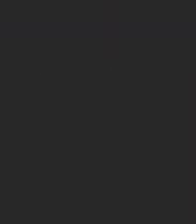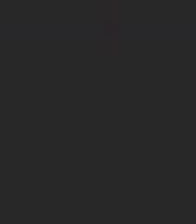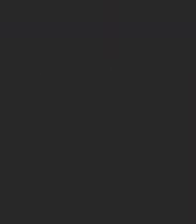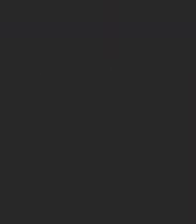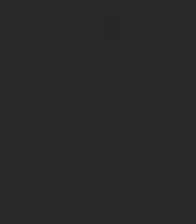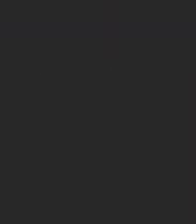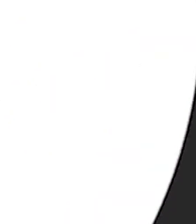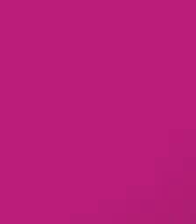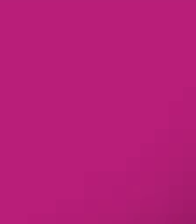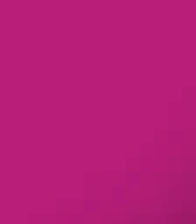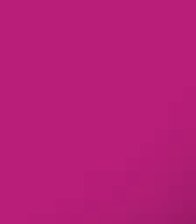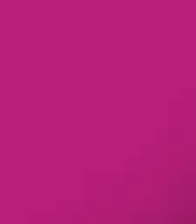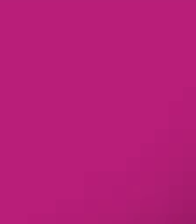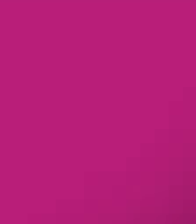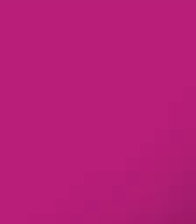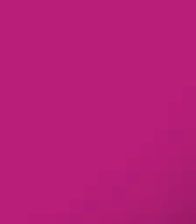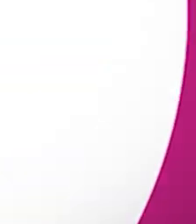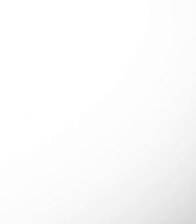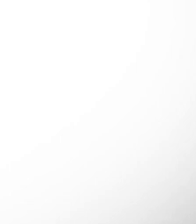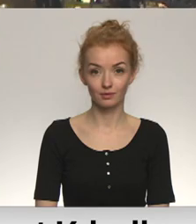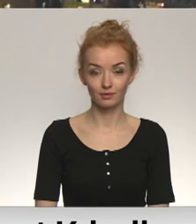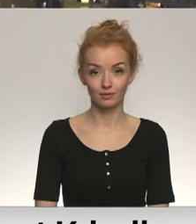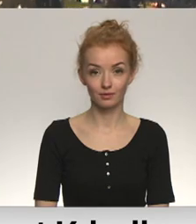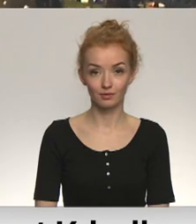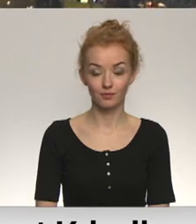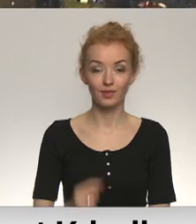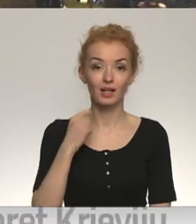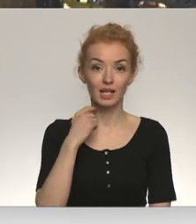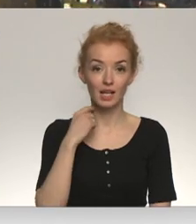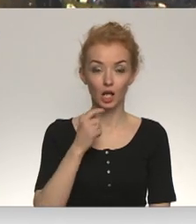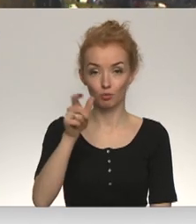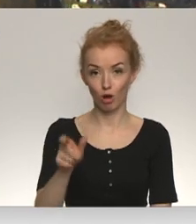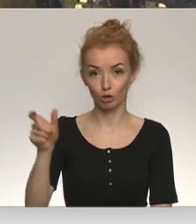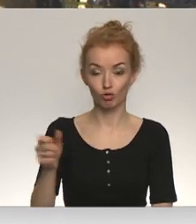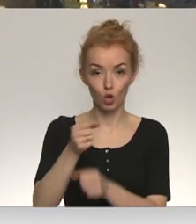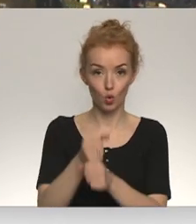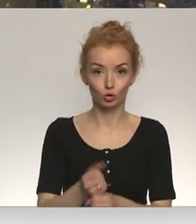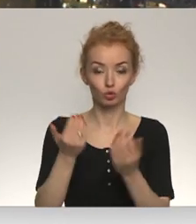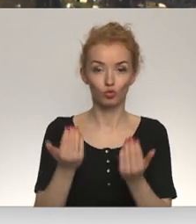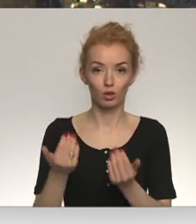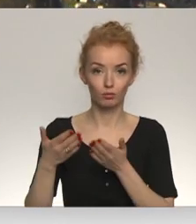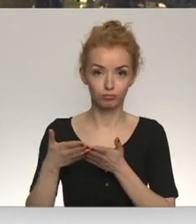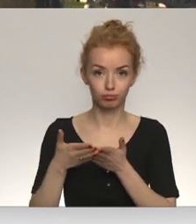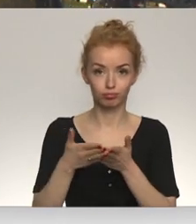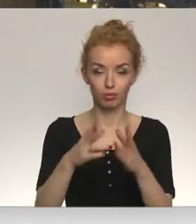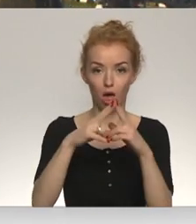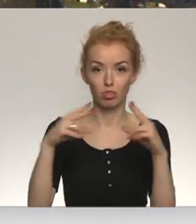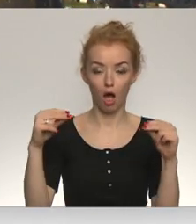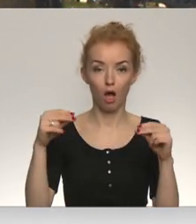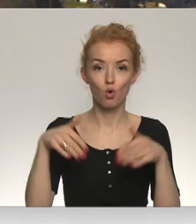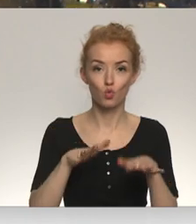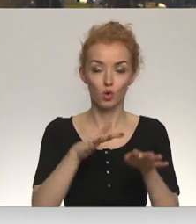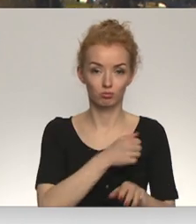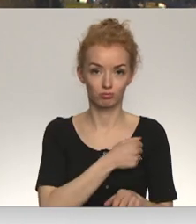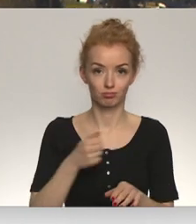Re, viss ēters ir te! Rīgas pasažieru ostā šodien ieradās NATO jūras spēku kara